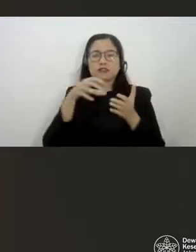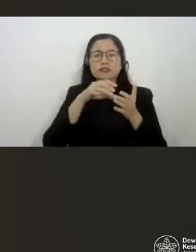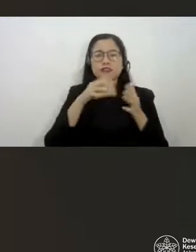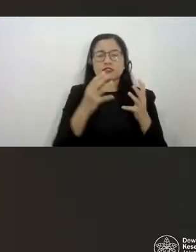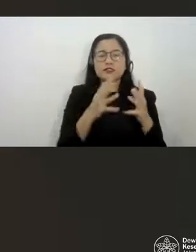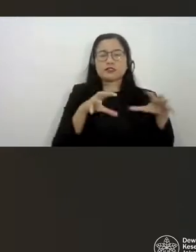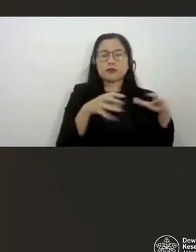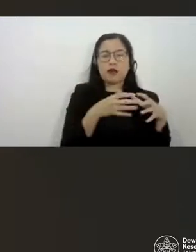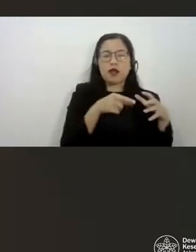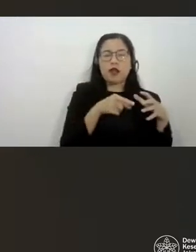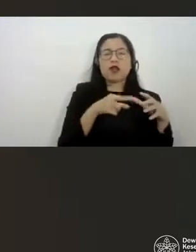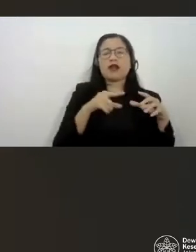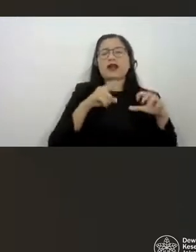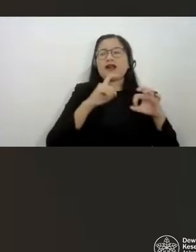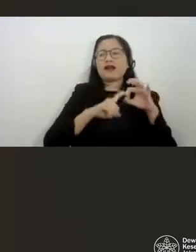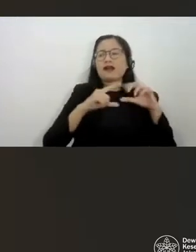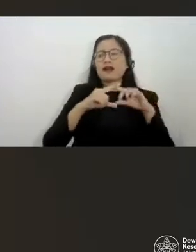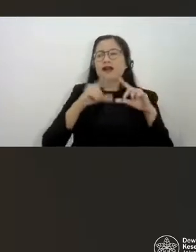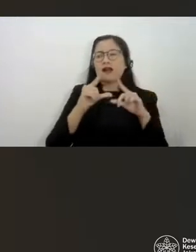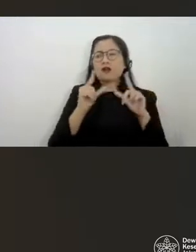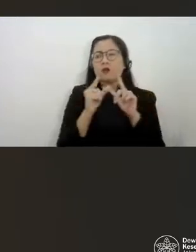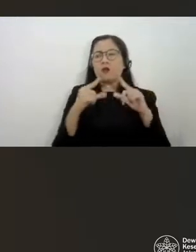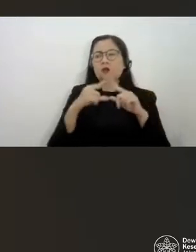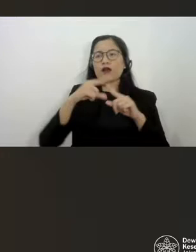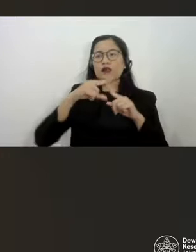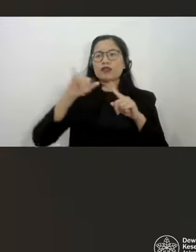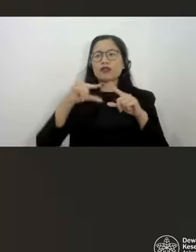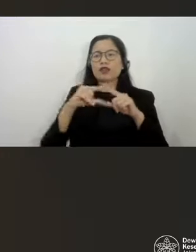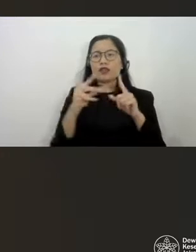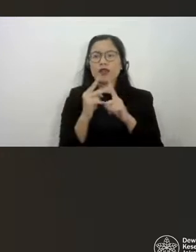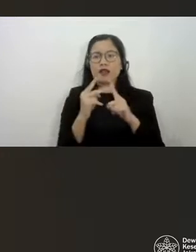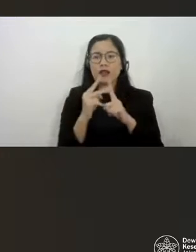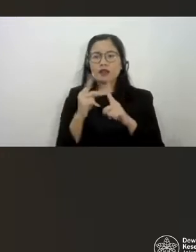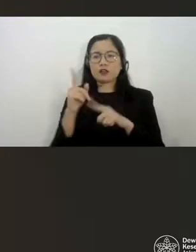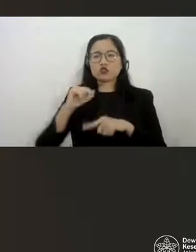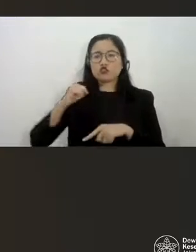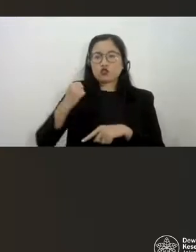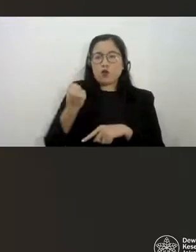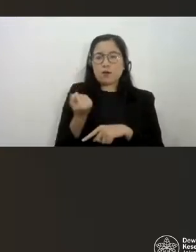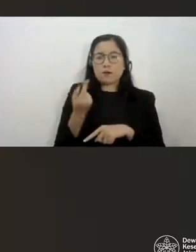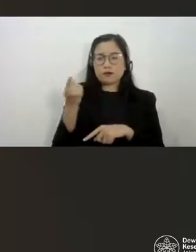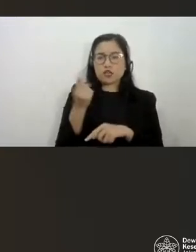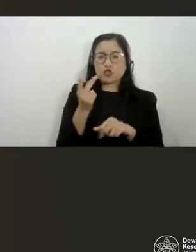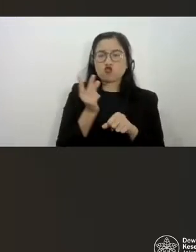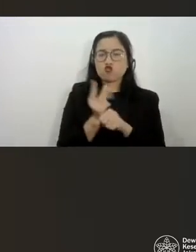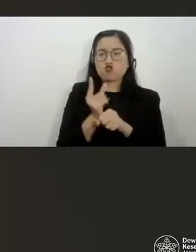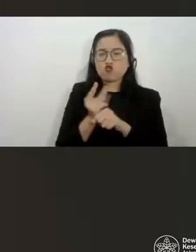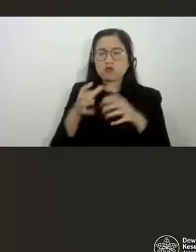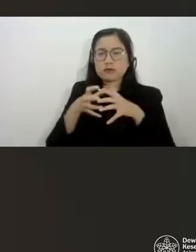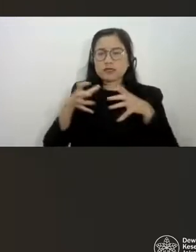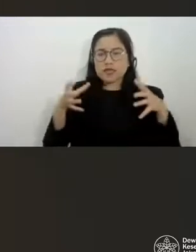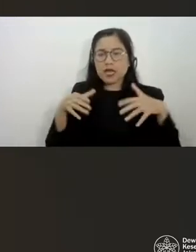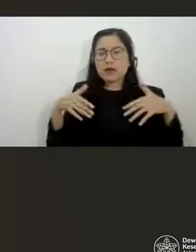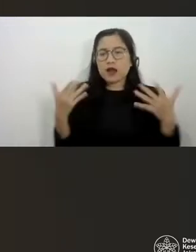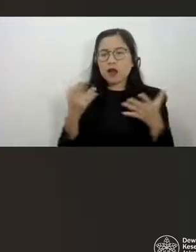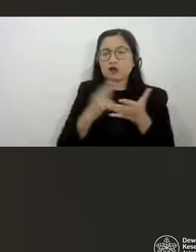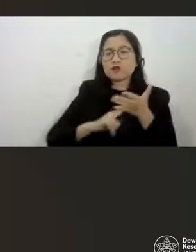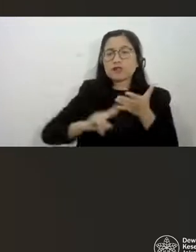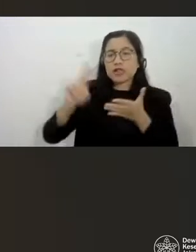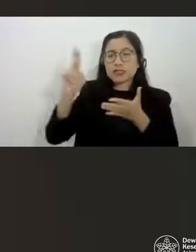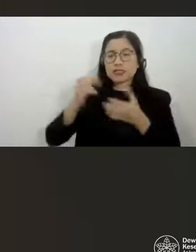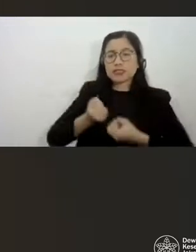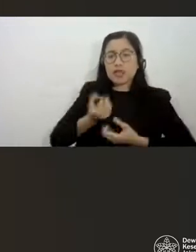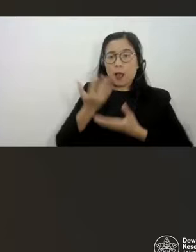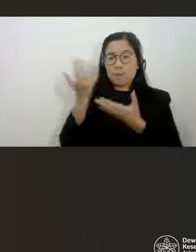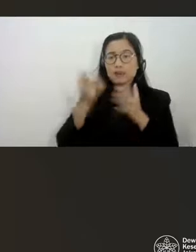Khalwatiyah. Suaminya, Kiai Haji Dr. Ahmad Kipraya, adalah seorang guru besar di Universitas Islam